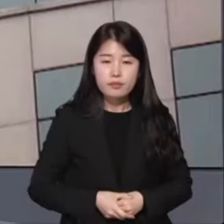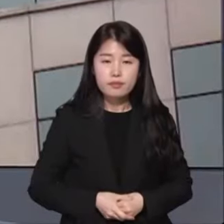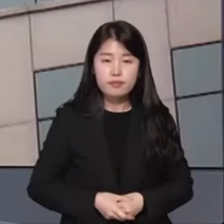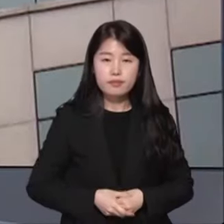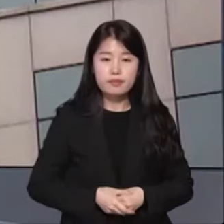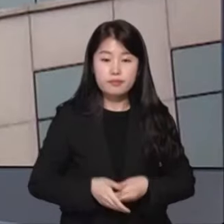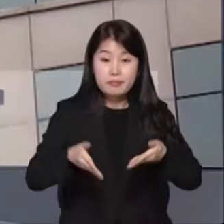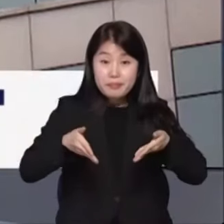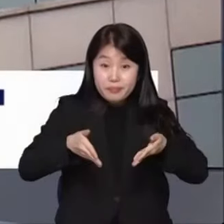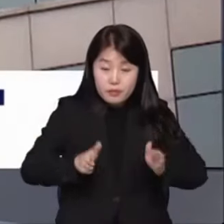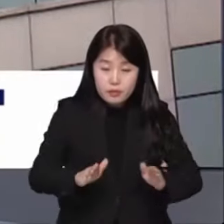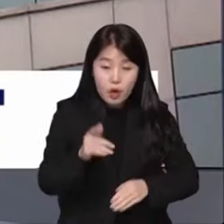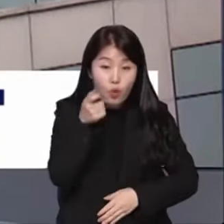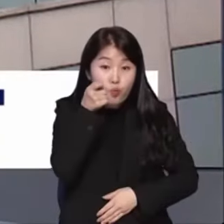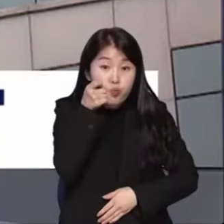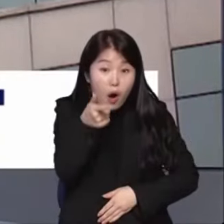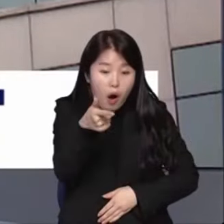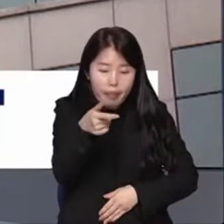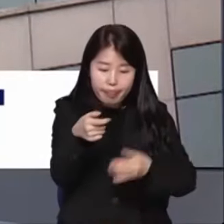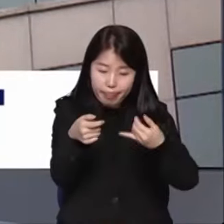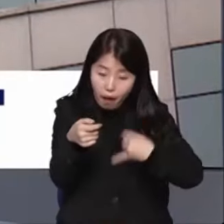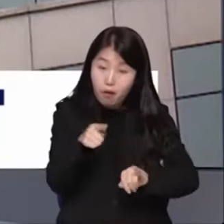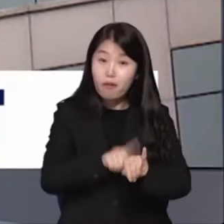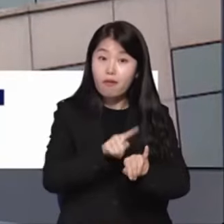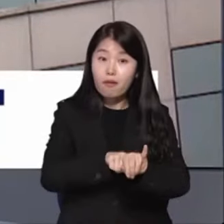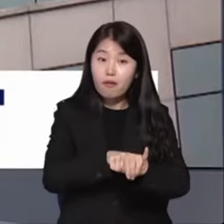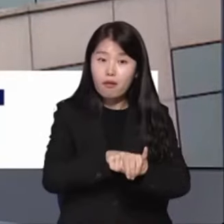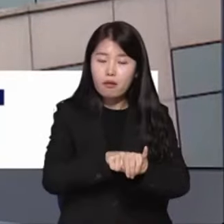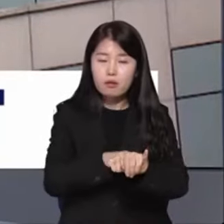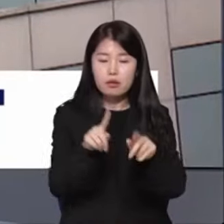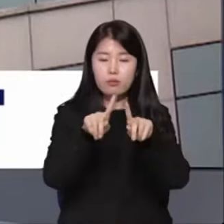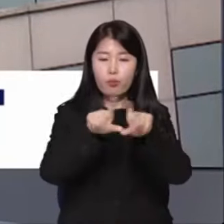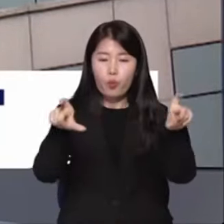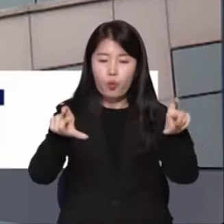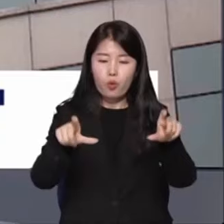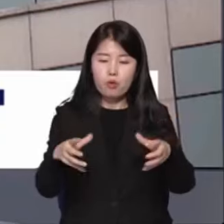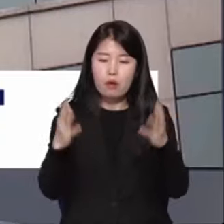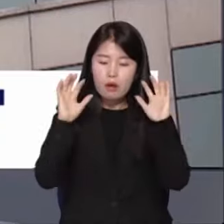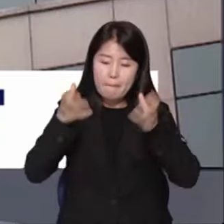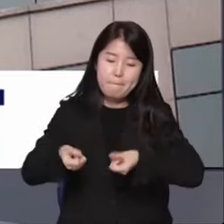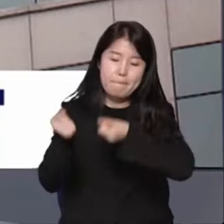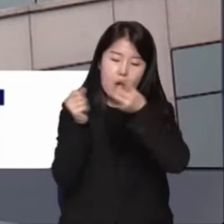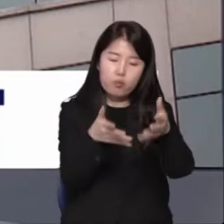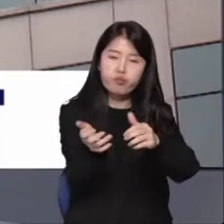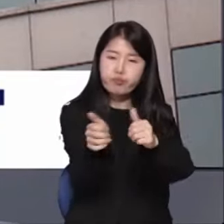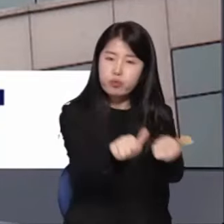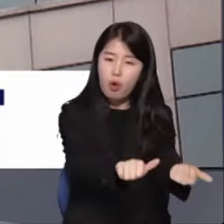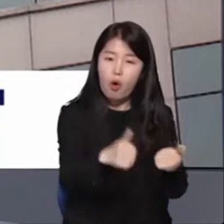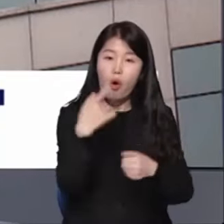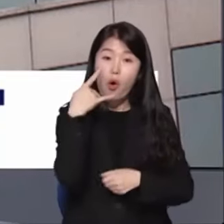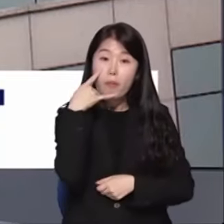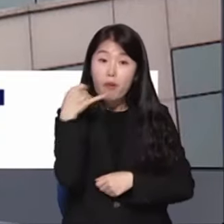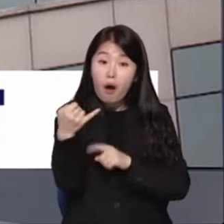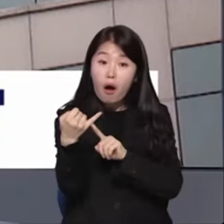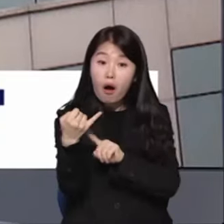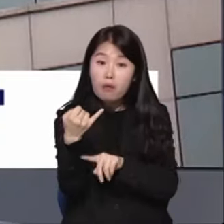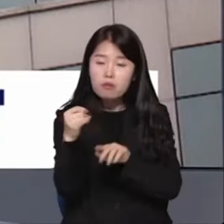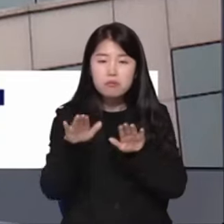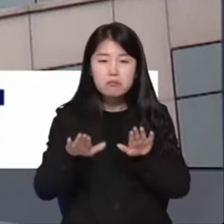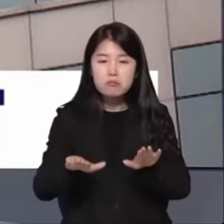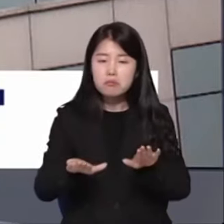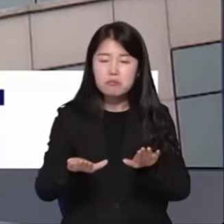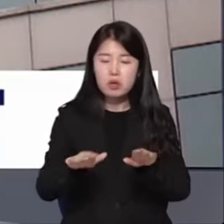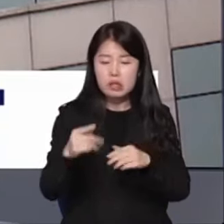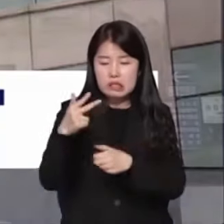생후 6개월 된 딸을 아파트 15층에서 던져 살해한 20대 친모에게 징역 7년이 선고된 데 대해 검찰이